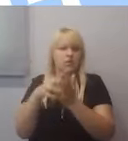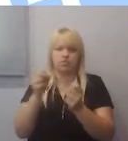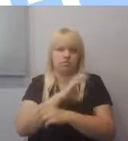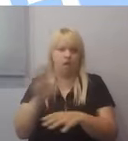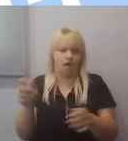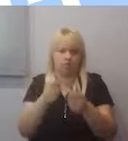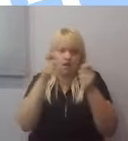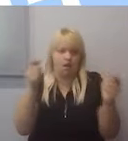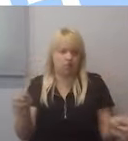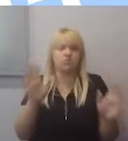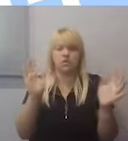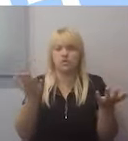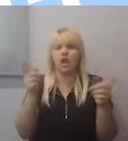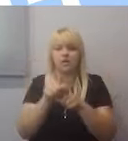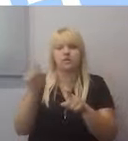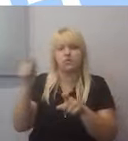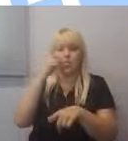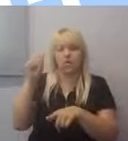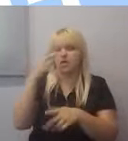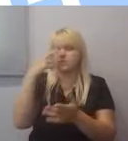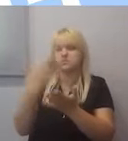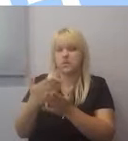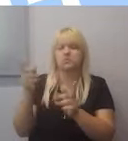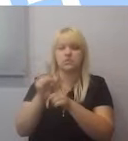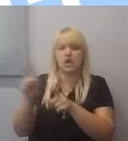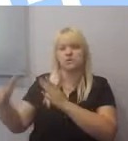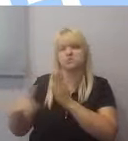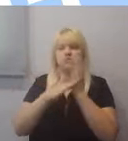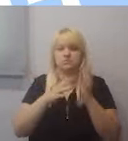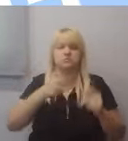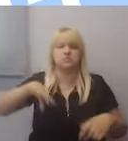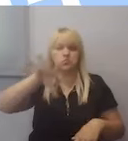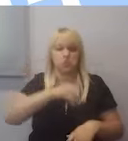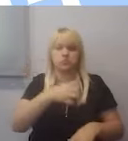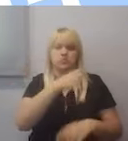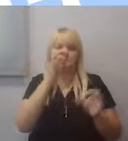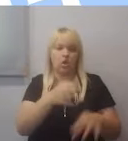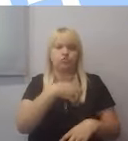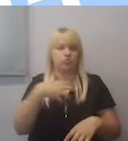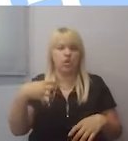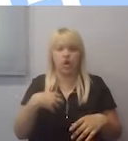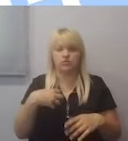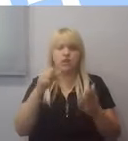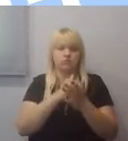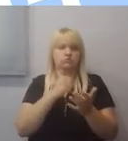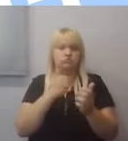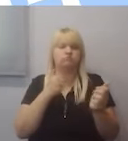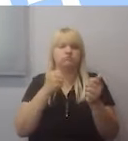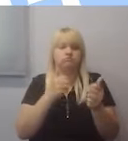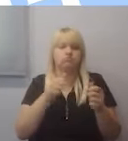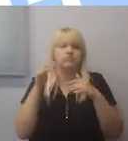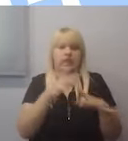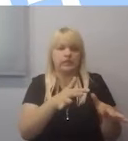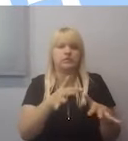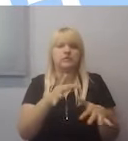piemērs mums arī arī arī var palīdzēt labāk saprast tieši pašvaldības lomu un institūciju lomu militār apdraudējuma gadījumā